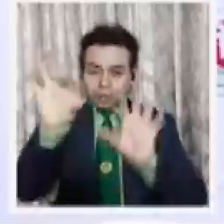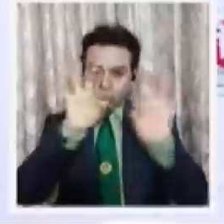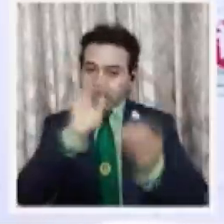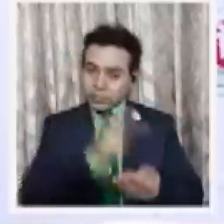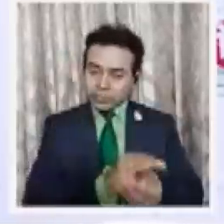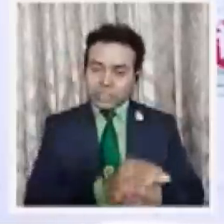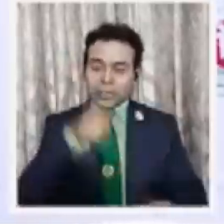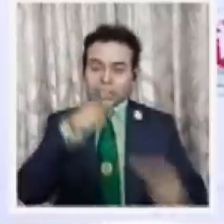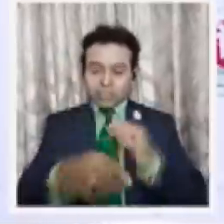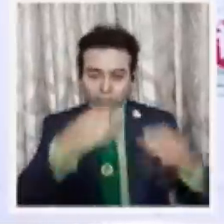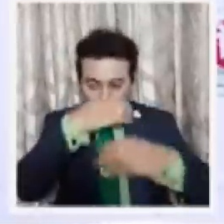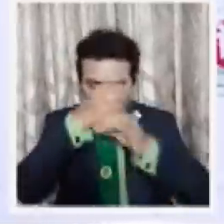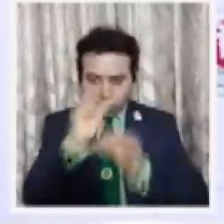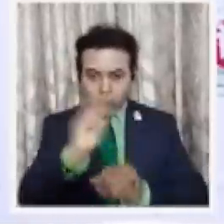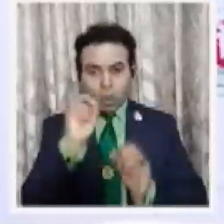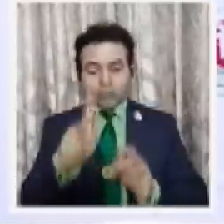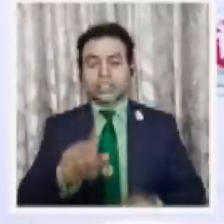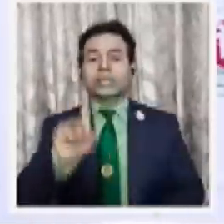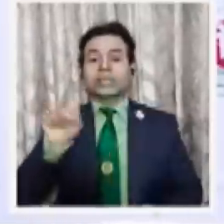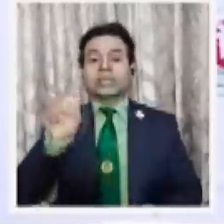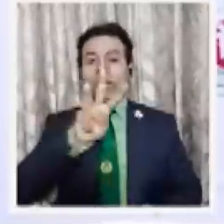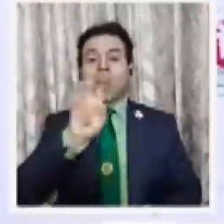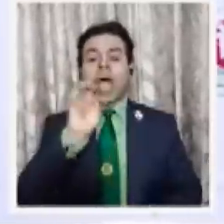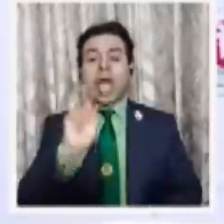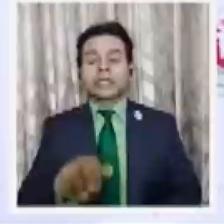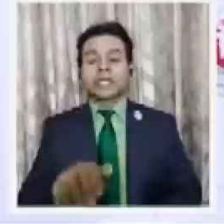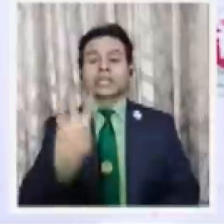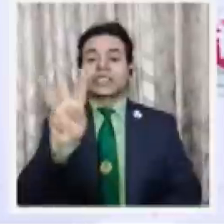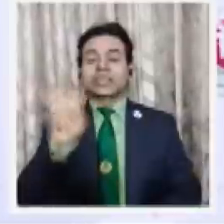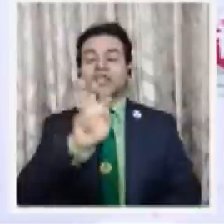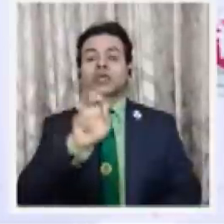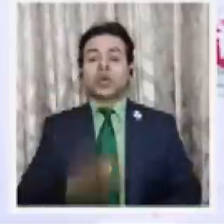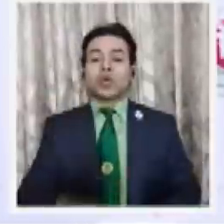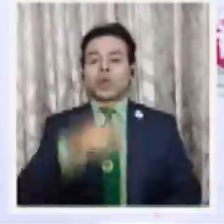গত 24 ঘন্টায় নমুনা সংগ্রহ হয়েছে 13,329টি